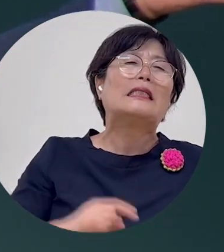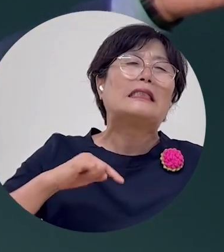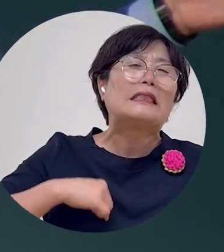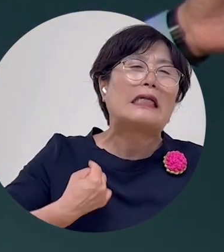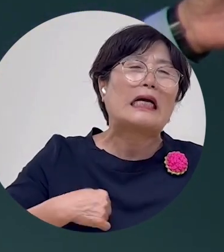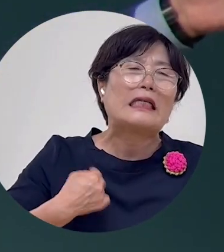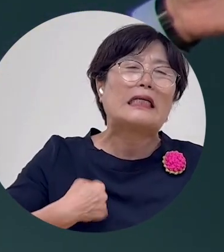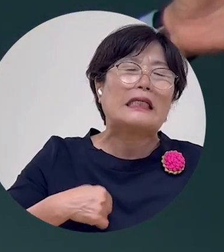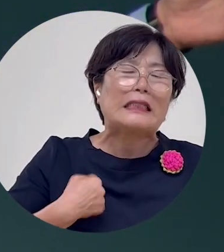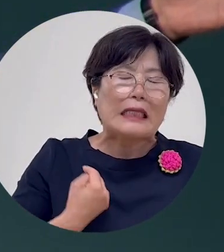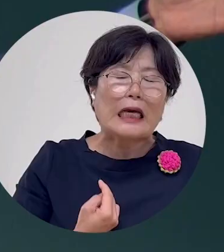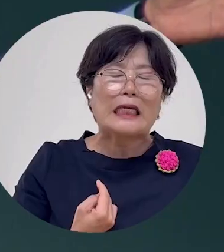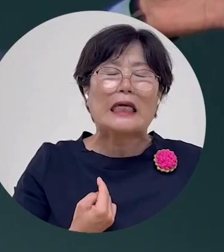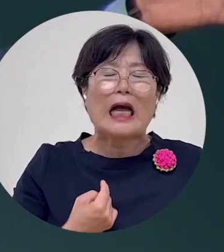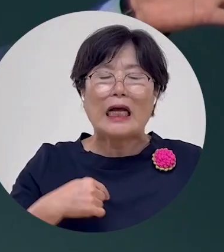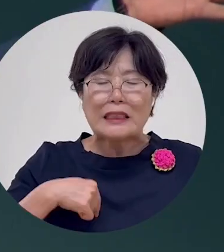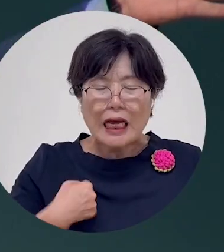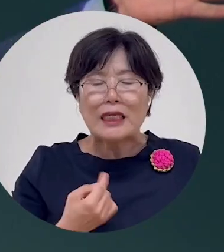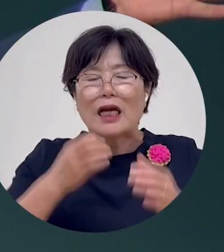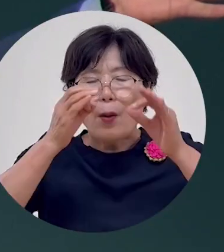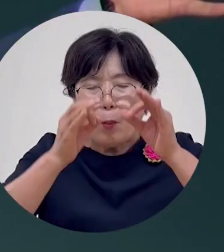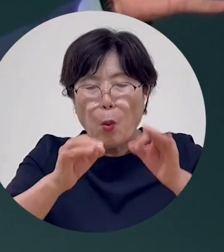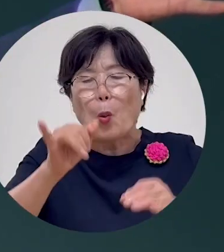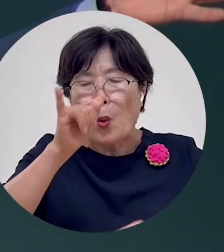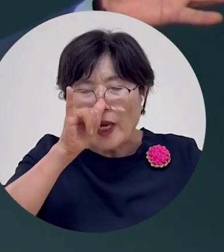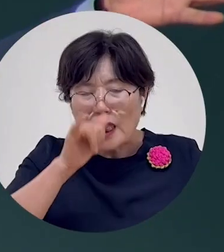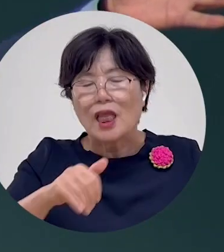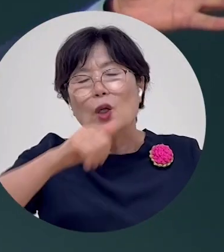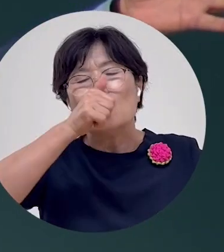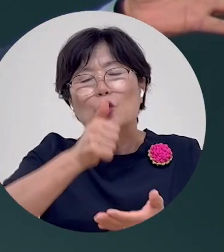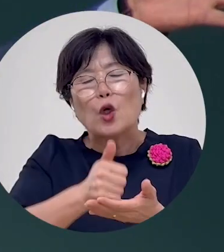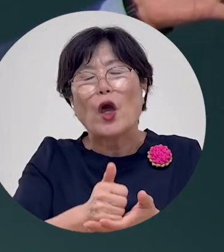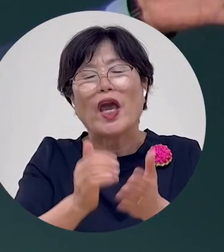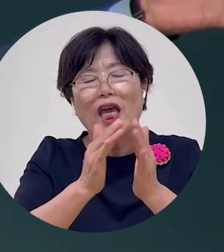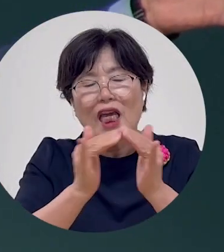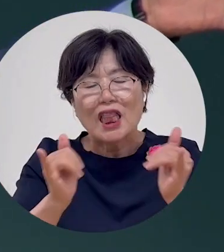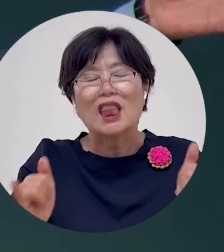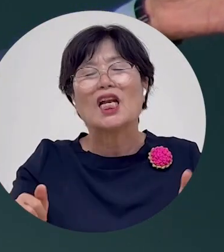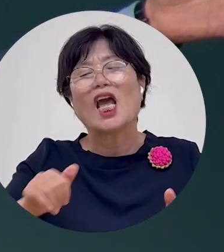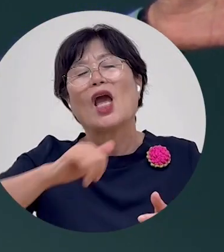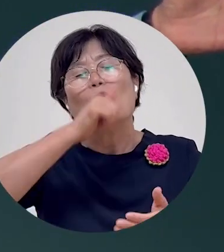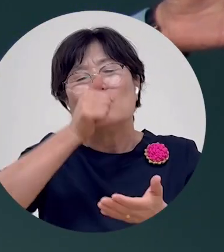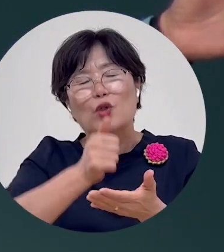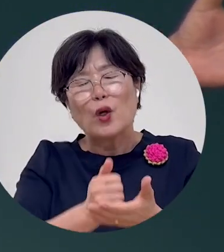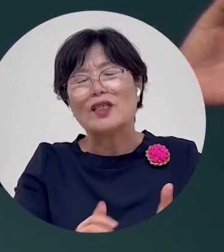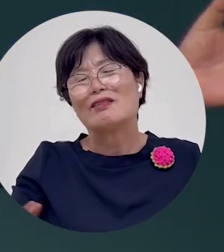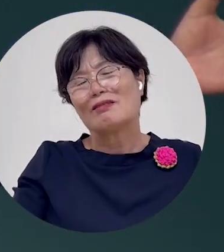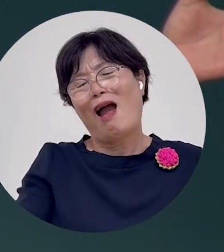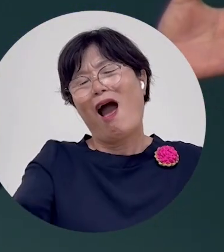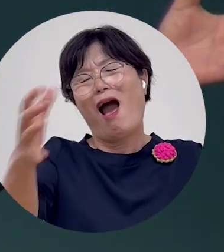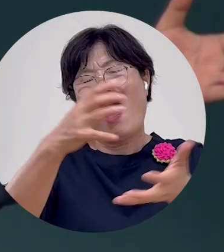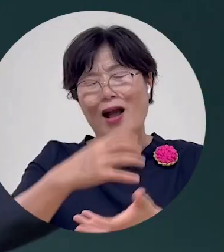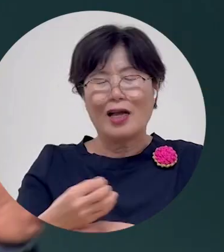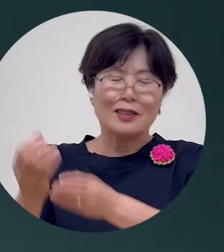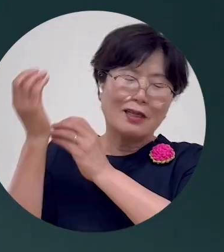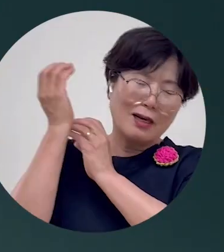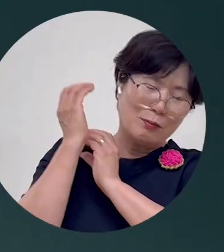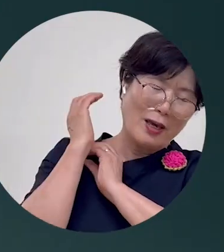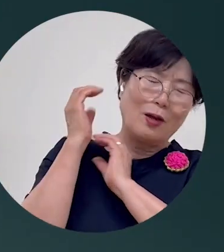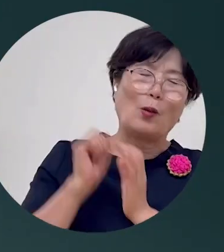자기가 이렇게 지켜보고 있었던 죄인들을 그 모든 죄를 다 끌어안으시고요, 다 용서해